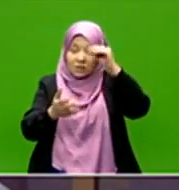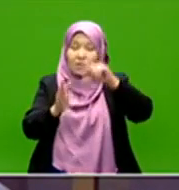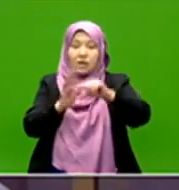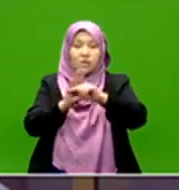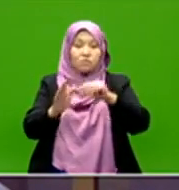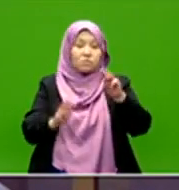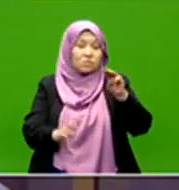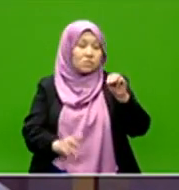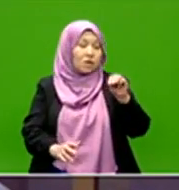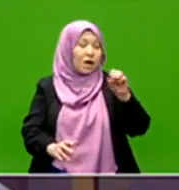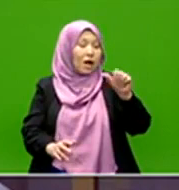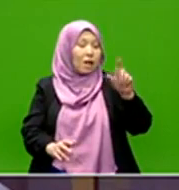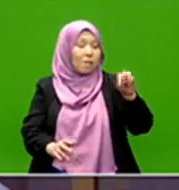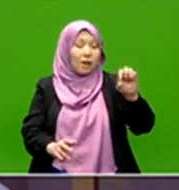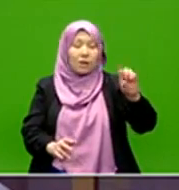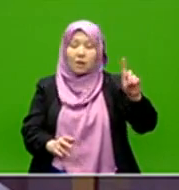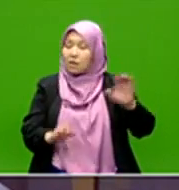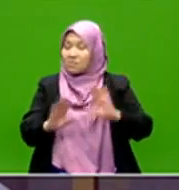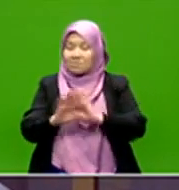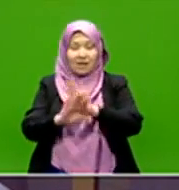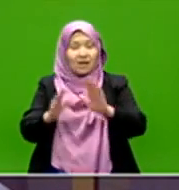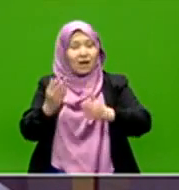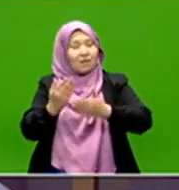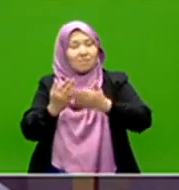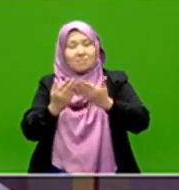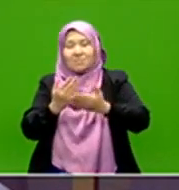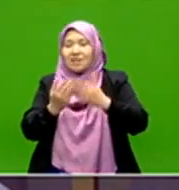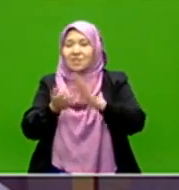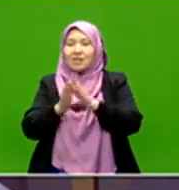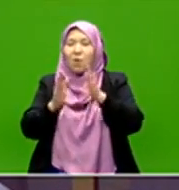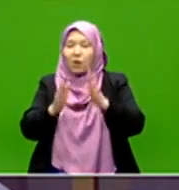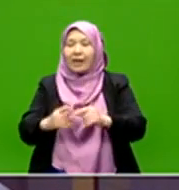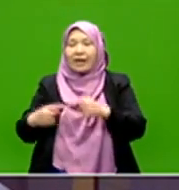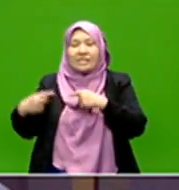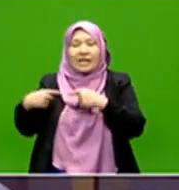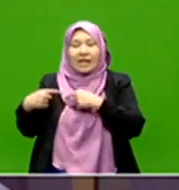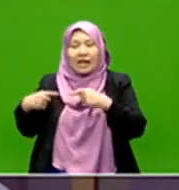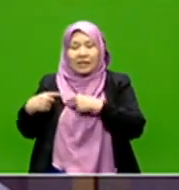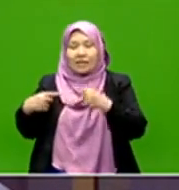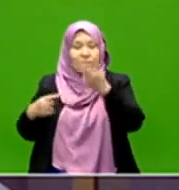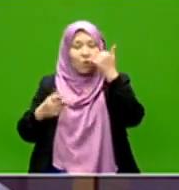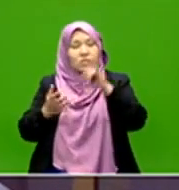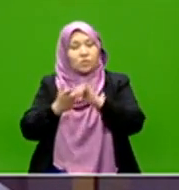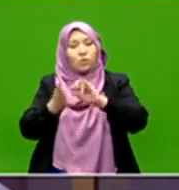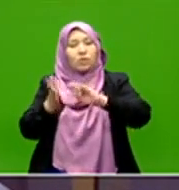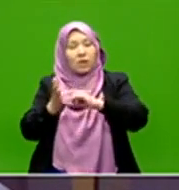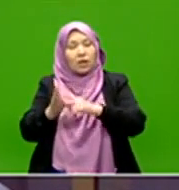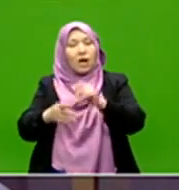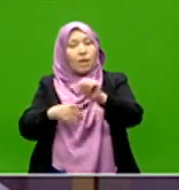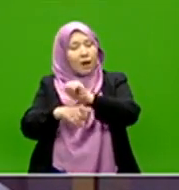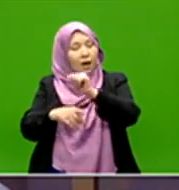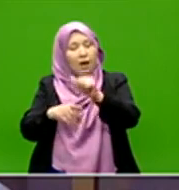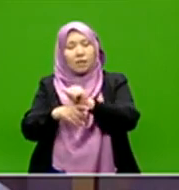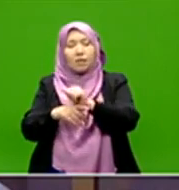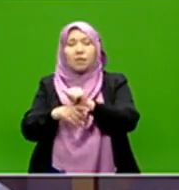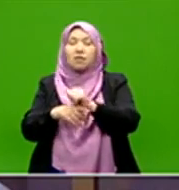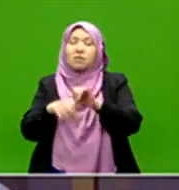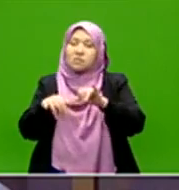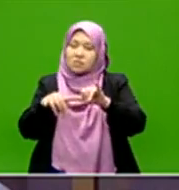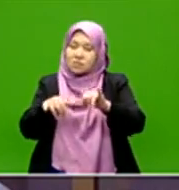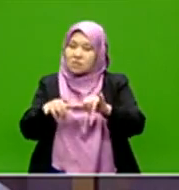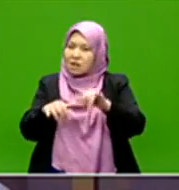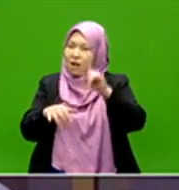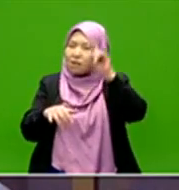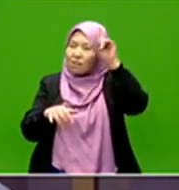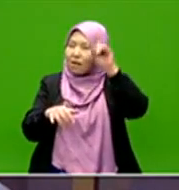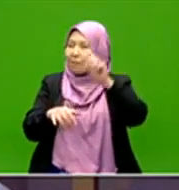Betul, kita. Sah. Jangan mudah jadi orang yang sakit hati. Betul, ya, pasal orang yang sakit hati ini tanda amalan dia ini masih